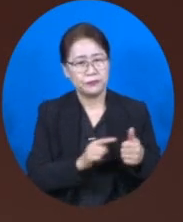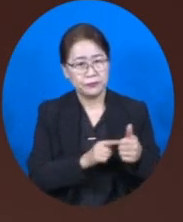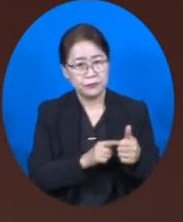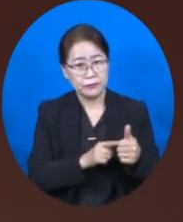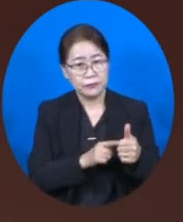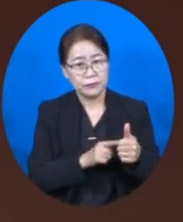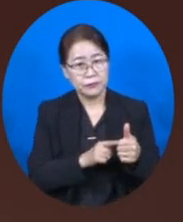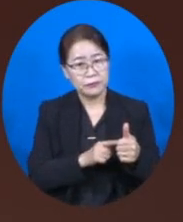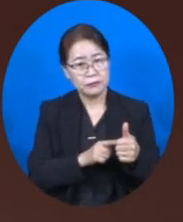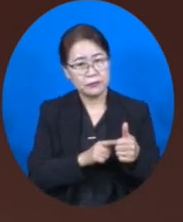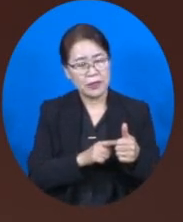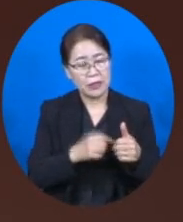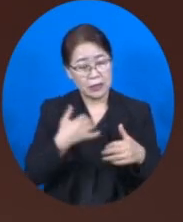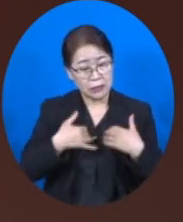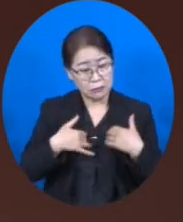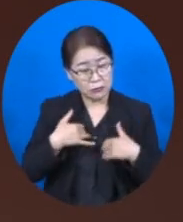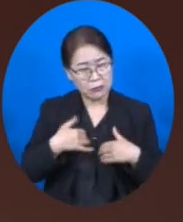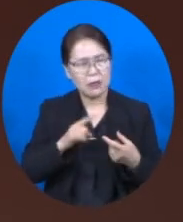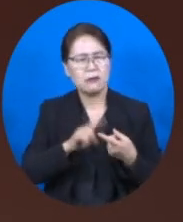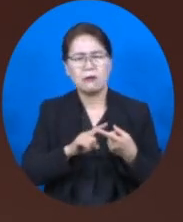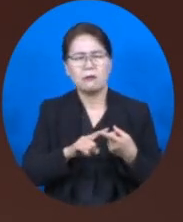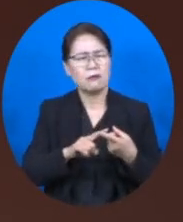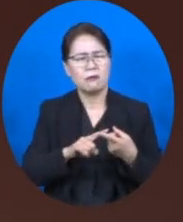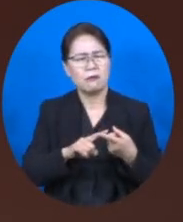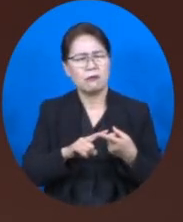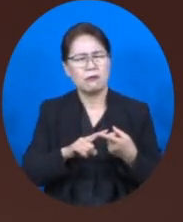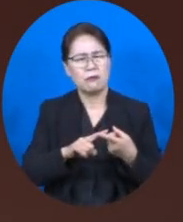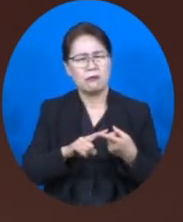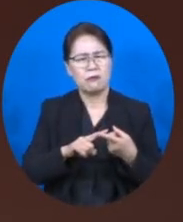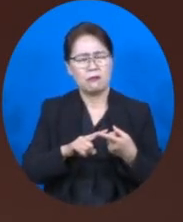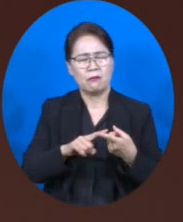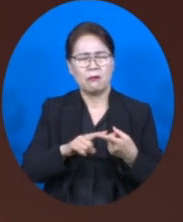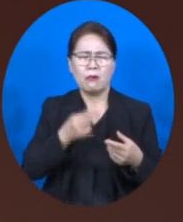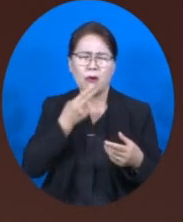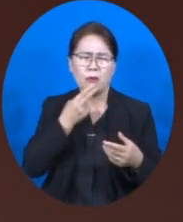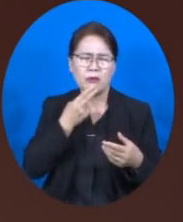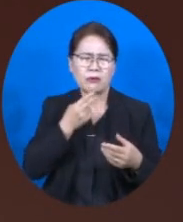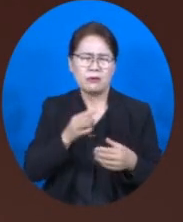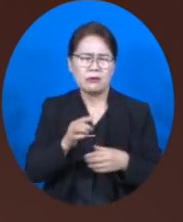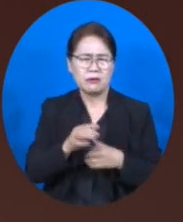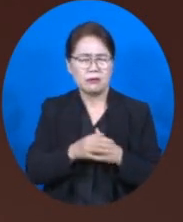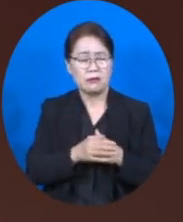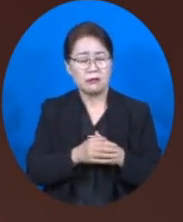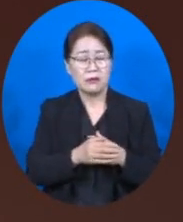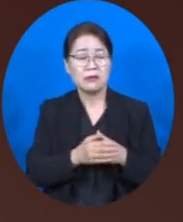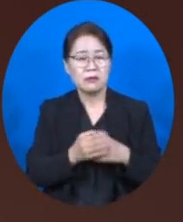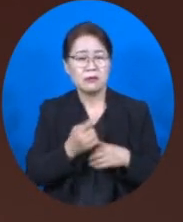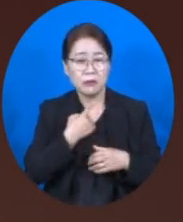그러니까이 기쁨과 즐거움과는 전혀 상관이 없는 사람이 바로 사께에